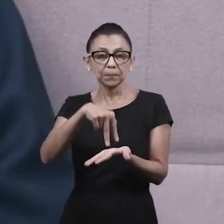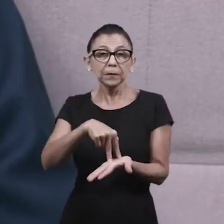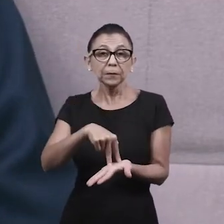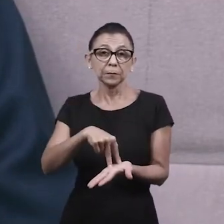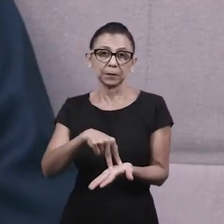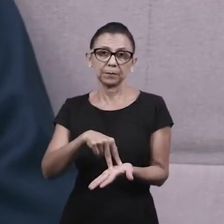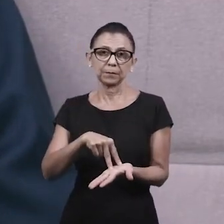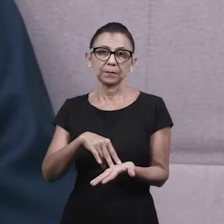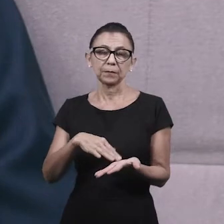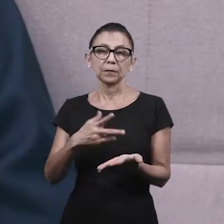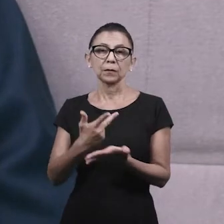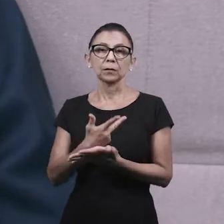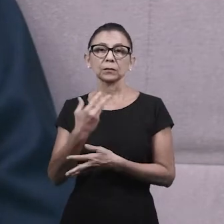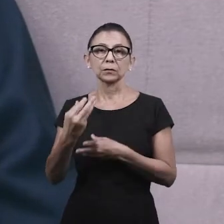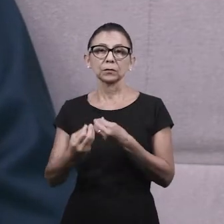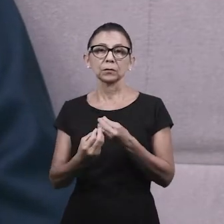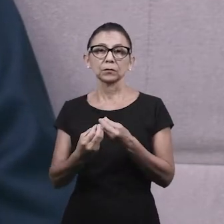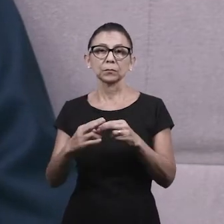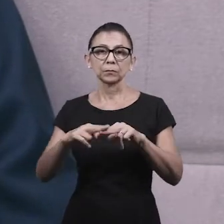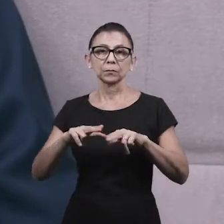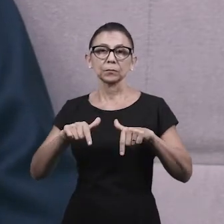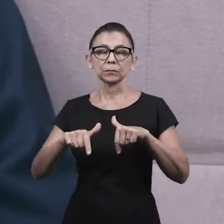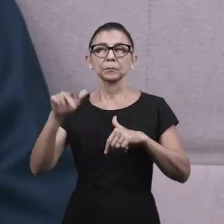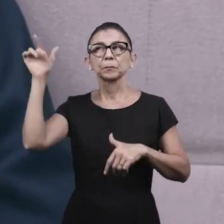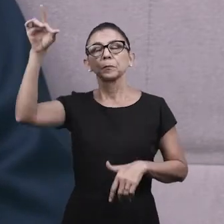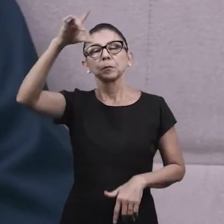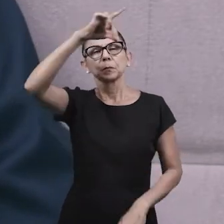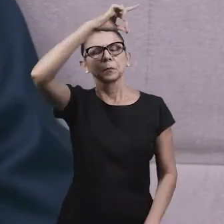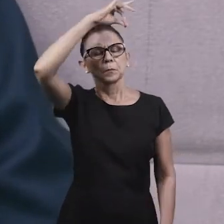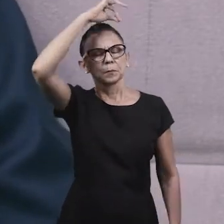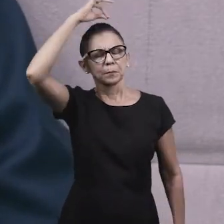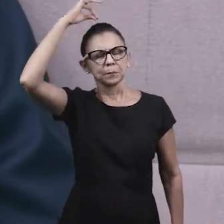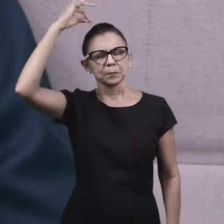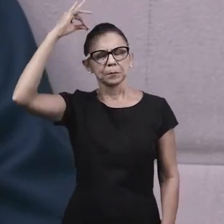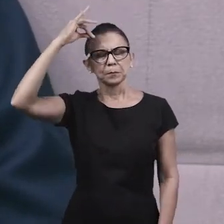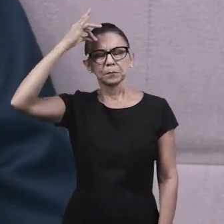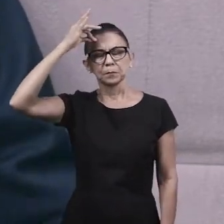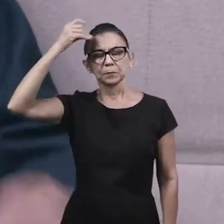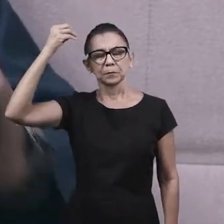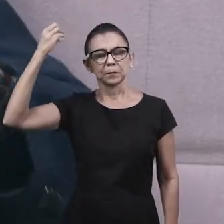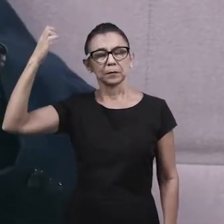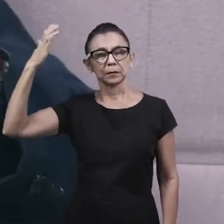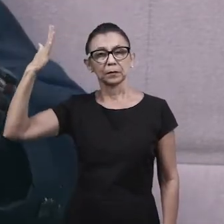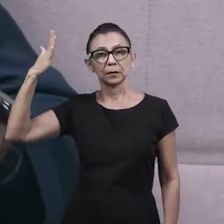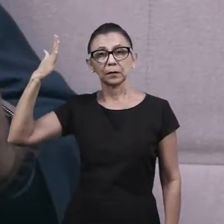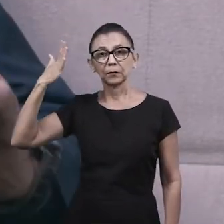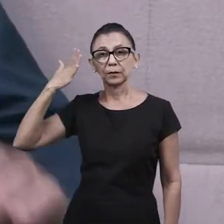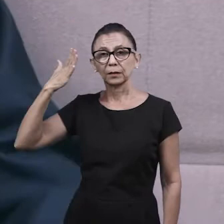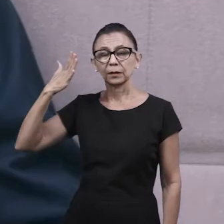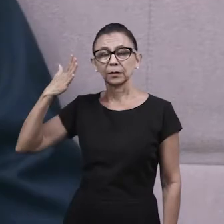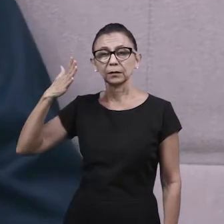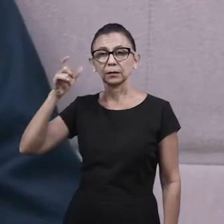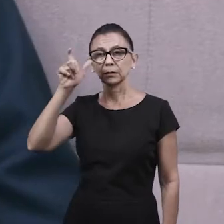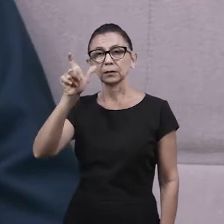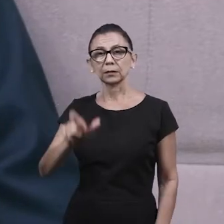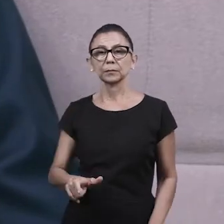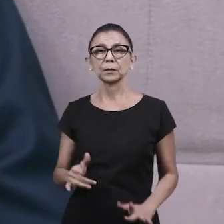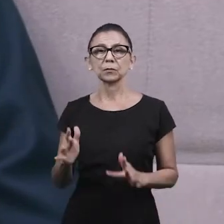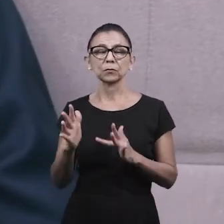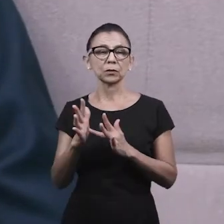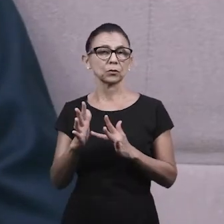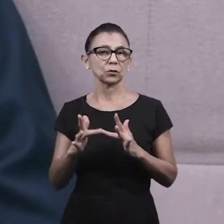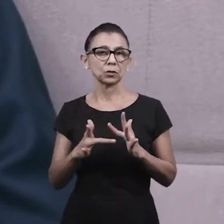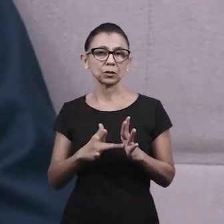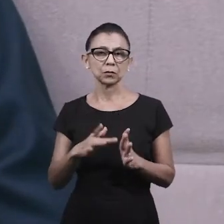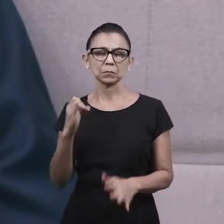révèle le mystère de Dieu. Le plus important dans le choix de l'homme, c'est